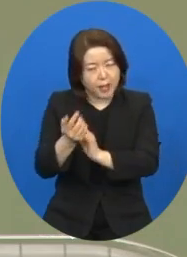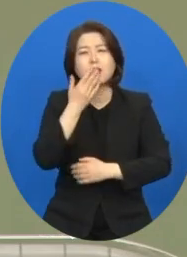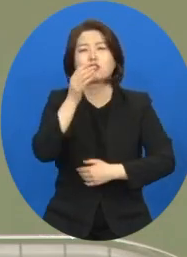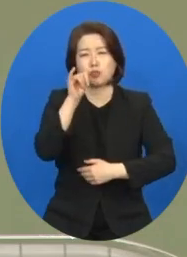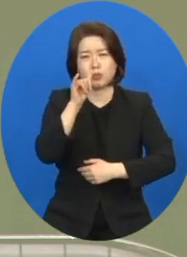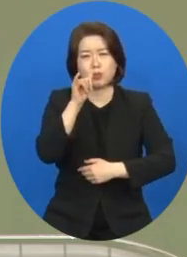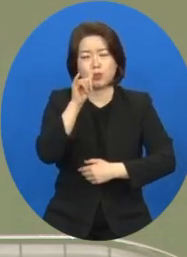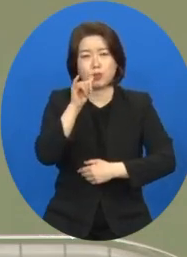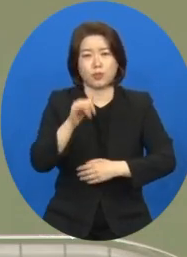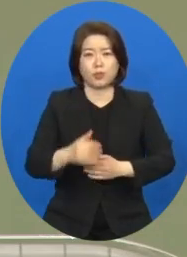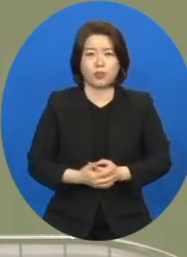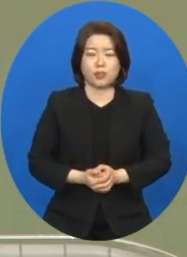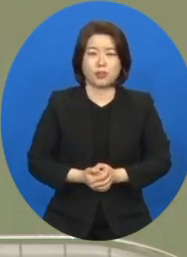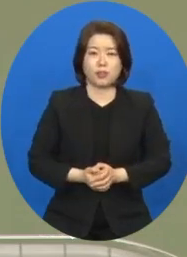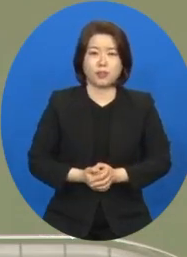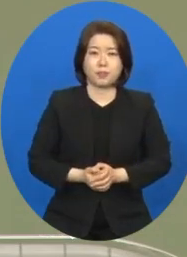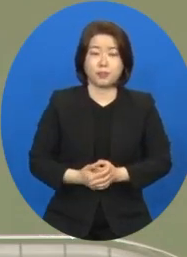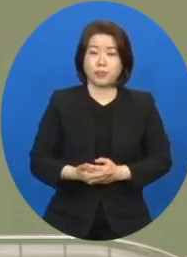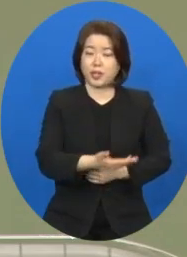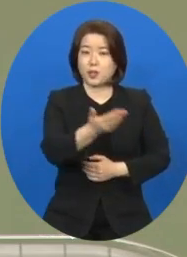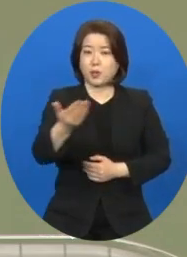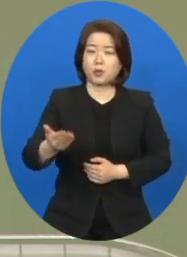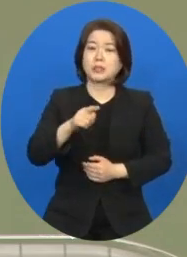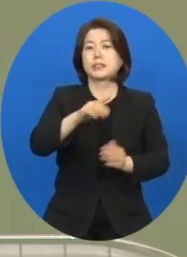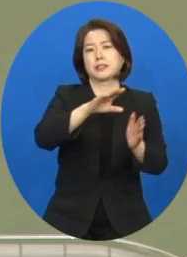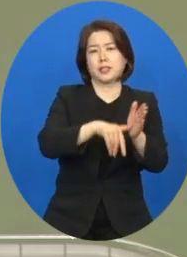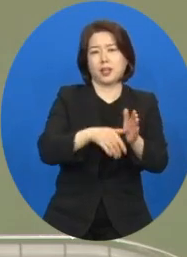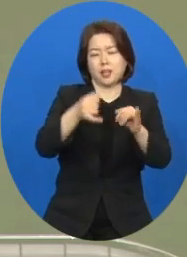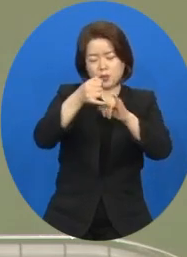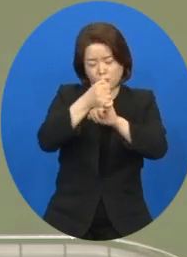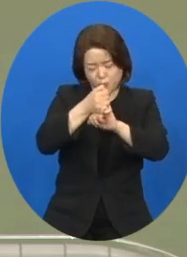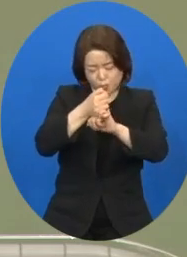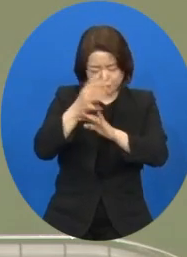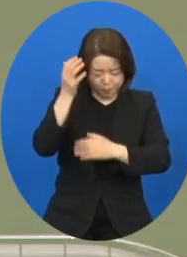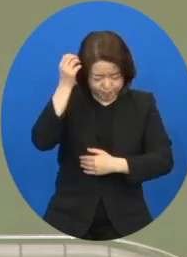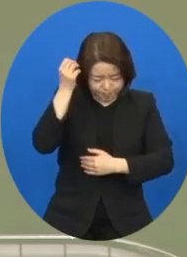있습니다. 여러분 그때 꼭 기억해야 합니다.